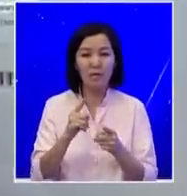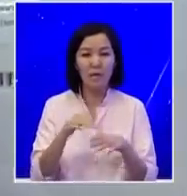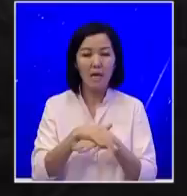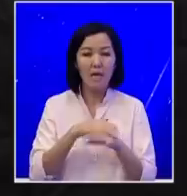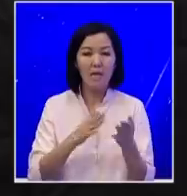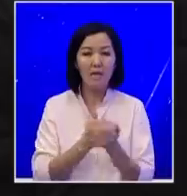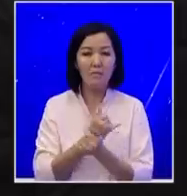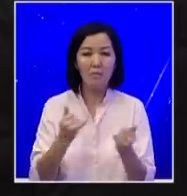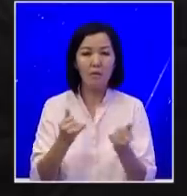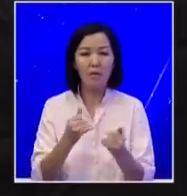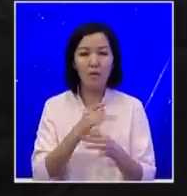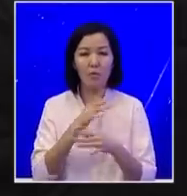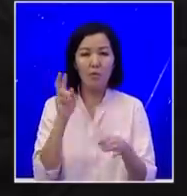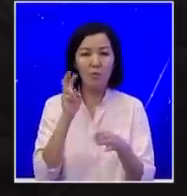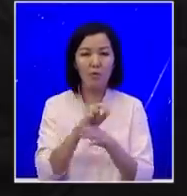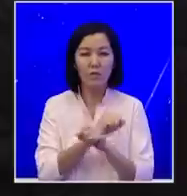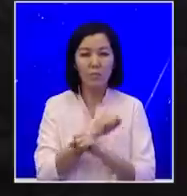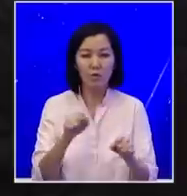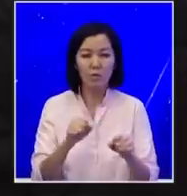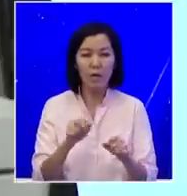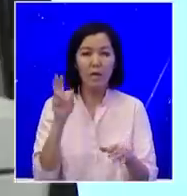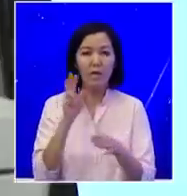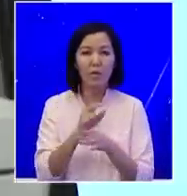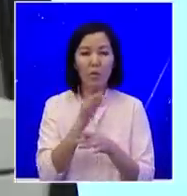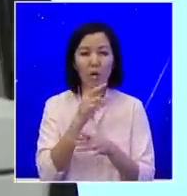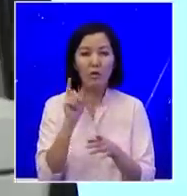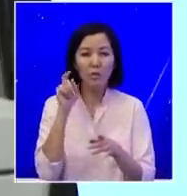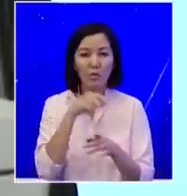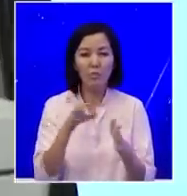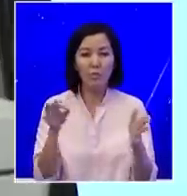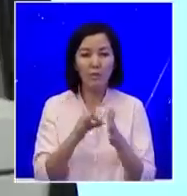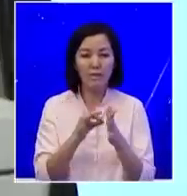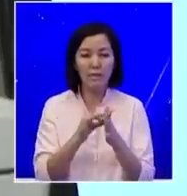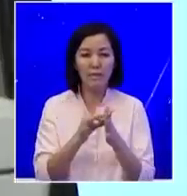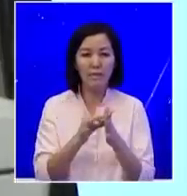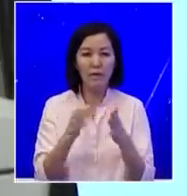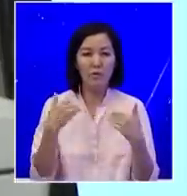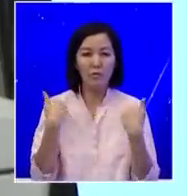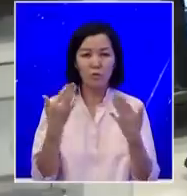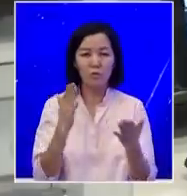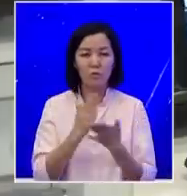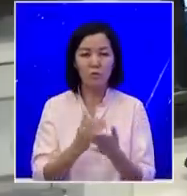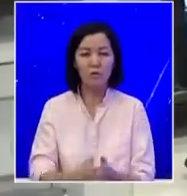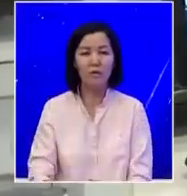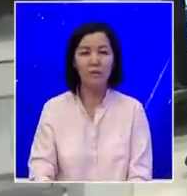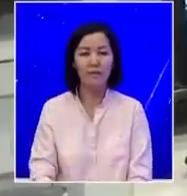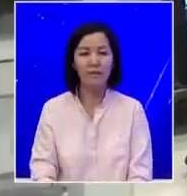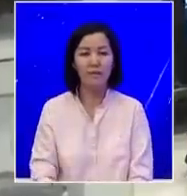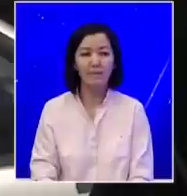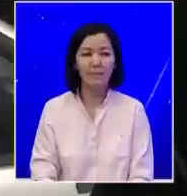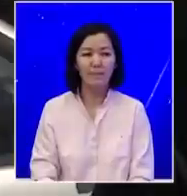көрсету орталықтарына көп жиналуын болдырмау, келушілердің уақытын үнемдеу мақсатында енгізілген.